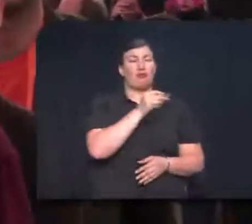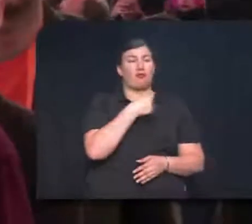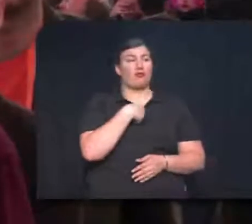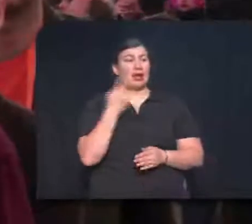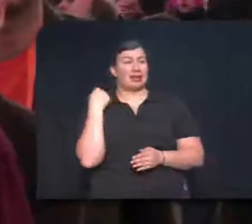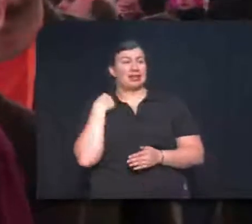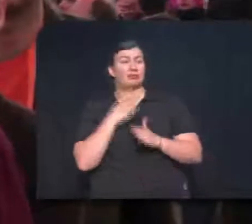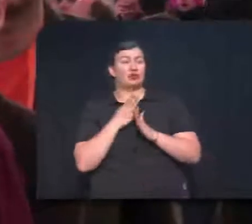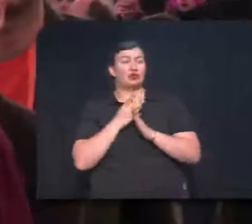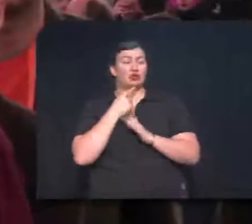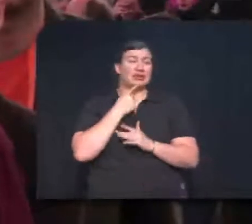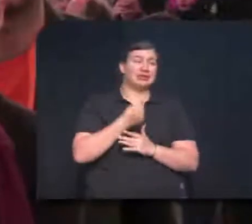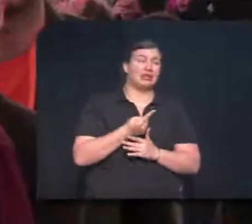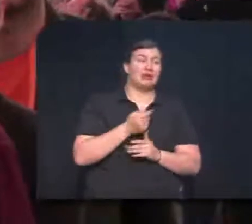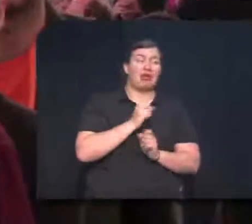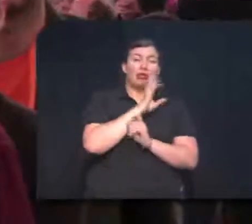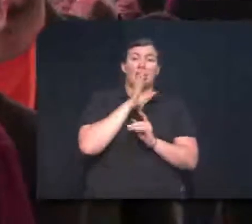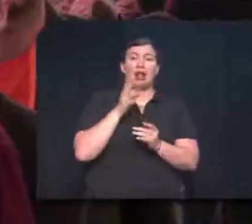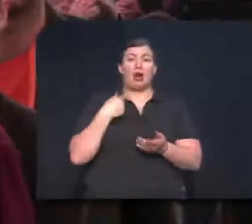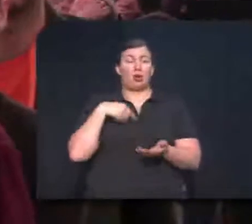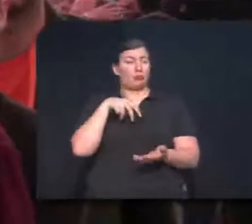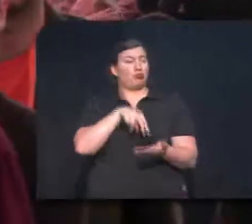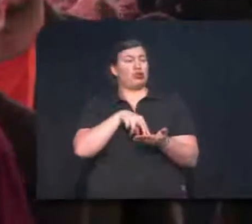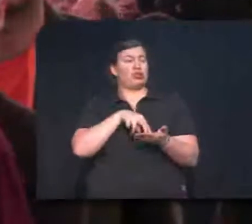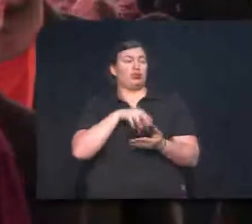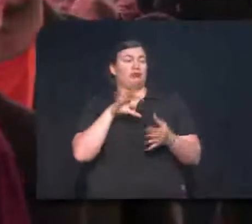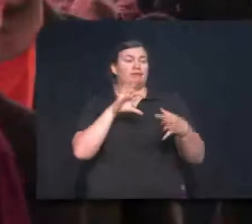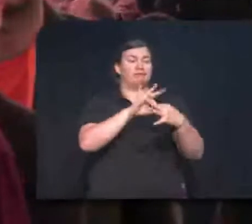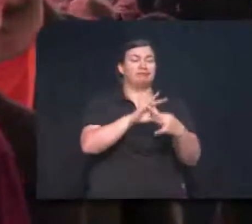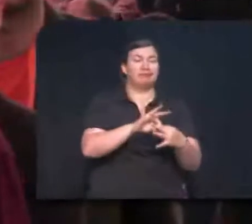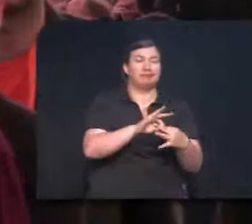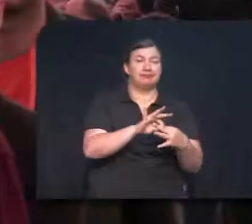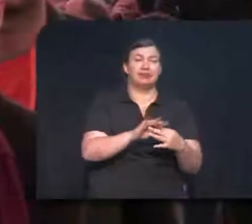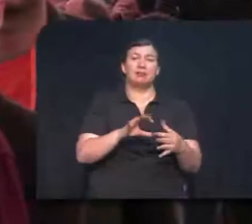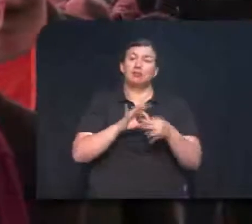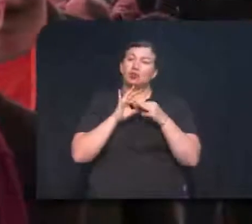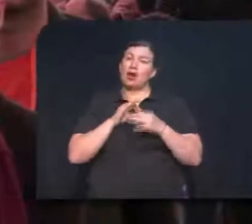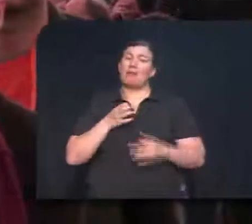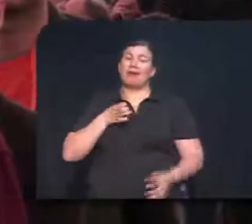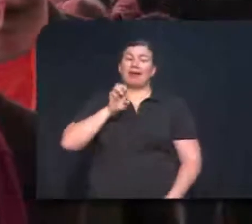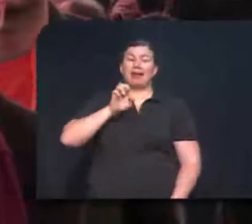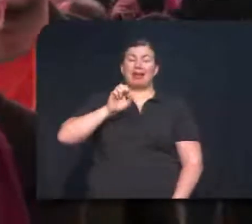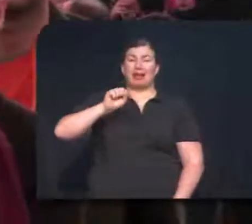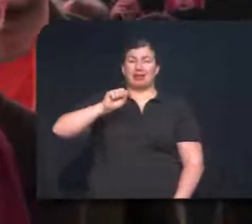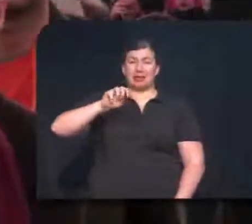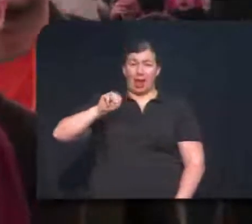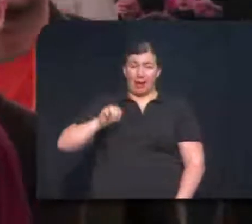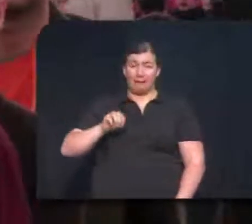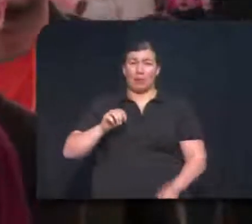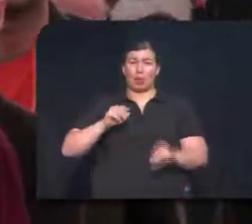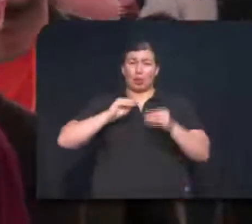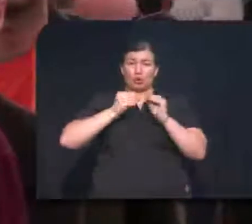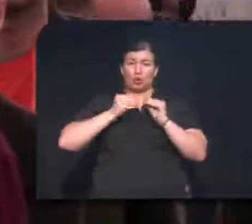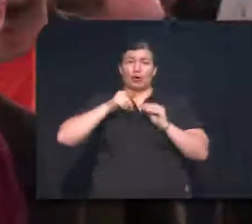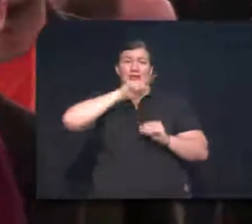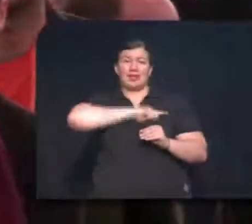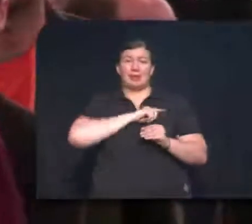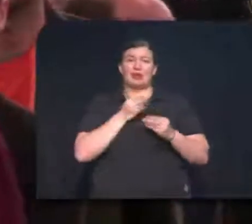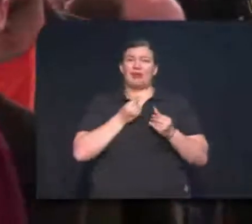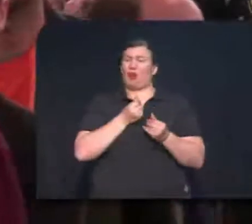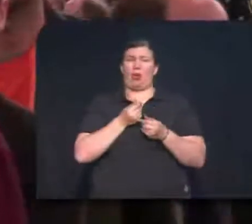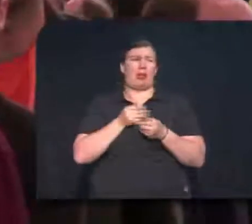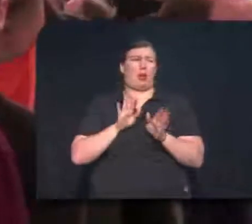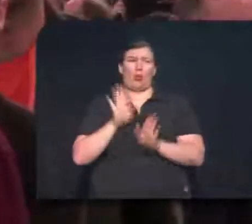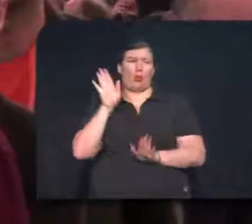bezogen in der wir gesagt haben dass wir diesen ganze esm-konstrukt um demokratisch finden wenn wir das tun dann haben wir jetzt die